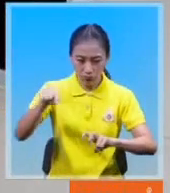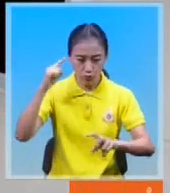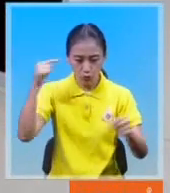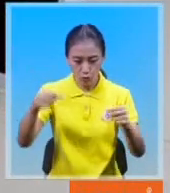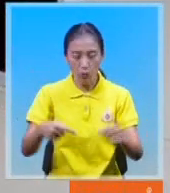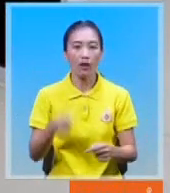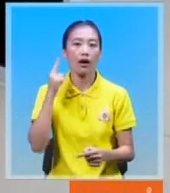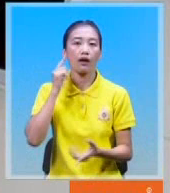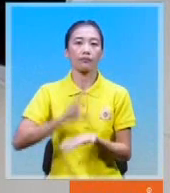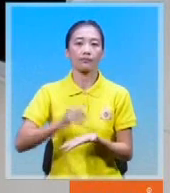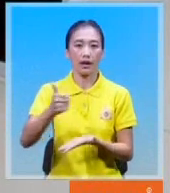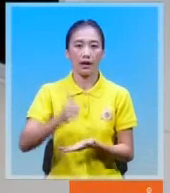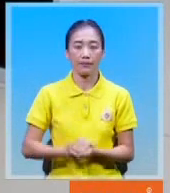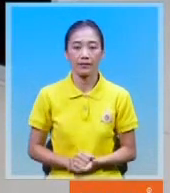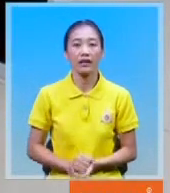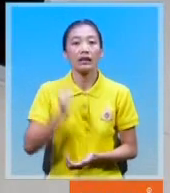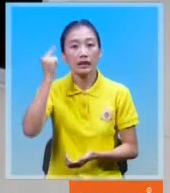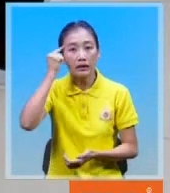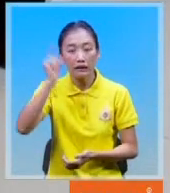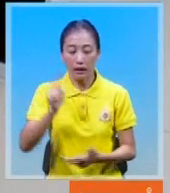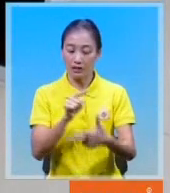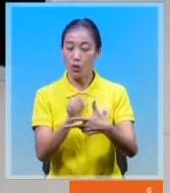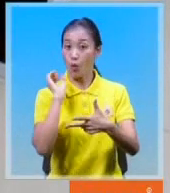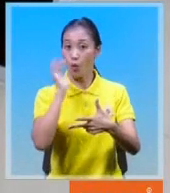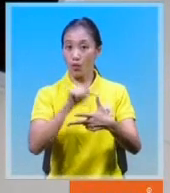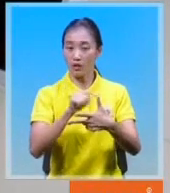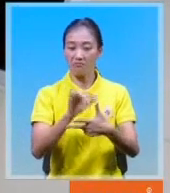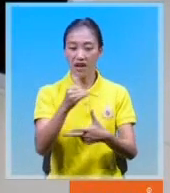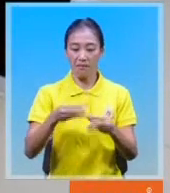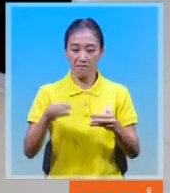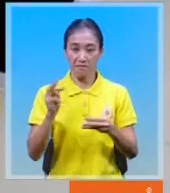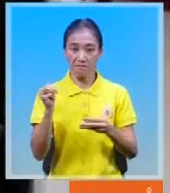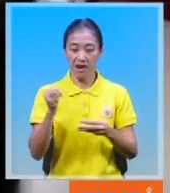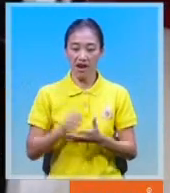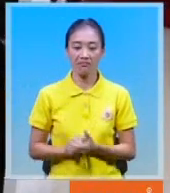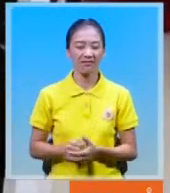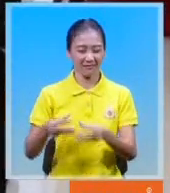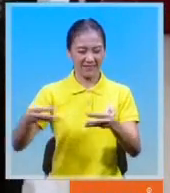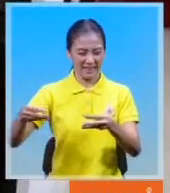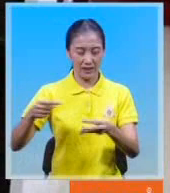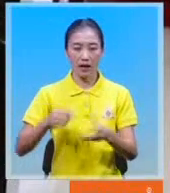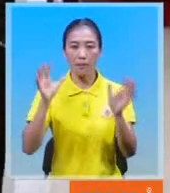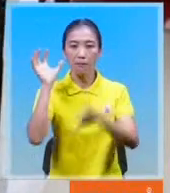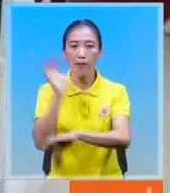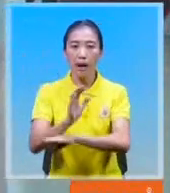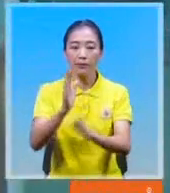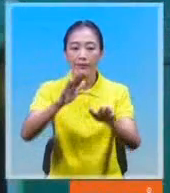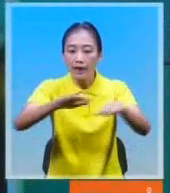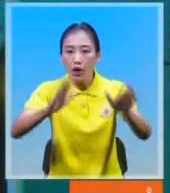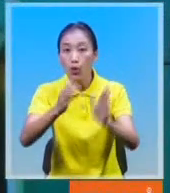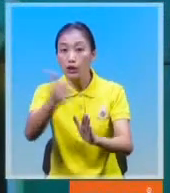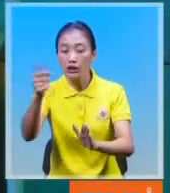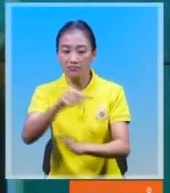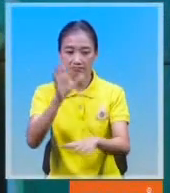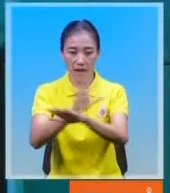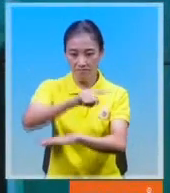ครับน่าจะใช้ไม้เนี่ยไม้เบสบอลเนี่ยแล้วก็บังคับให้น้องคนอื่นๆที่อยู่ในโรงเรียนเนี่ยตีน้องชายแดนนั่นเองนะครับ ค่ะแต่ว่